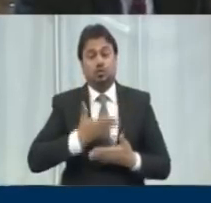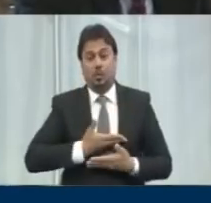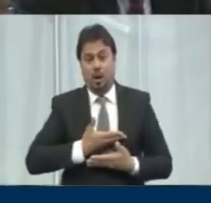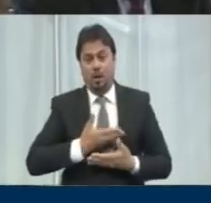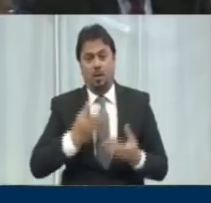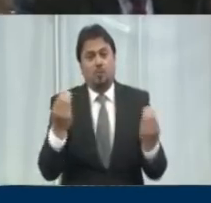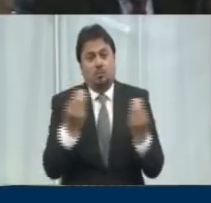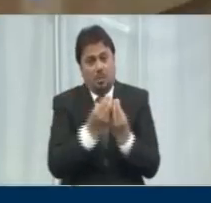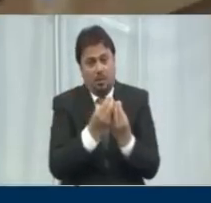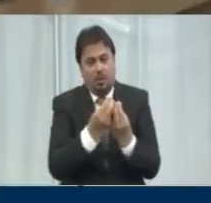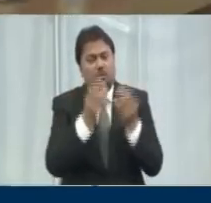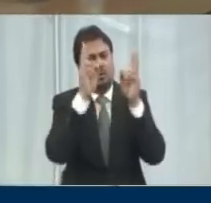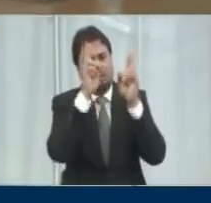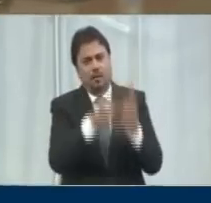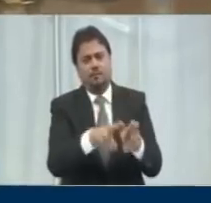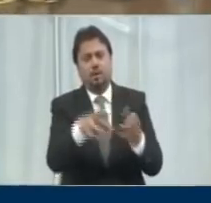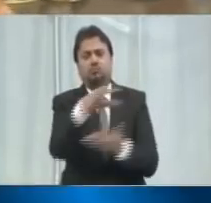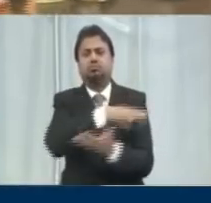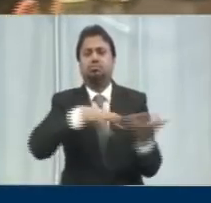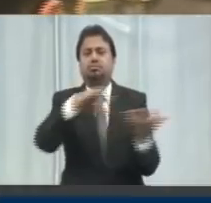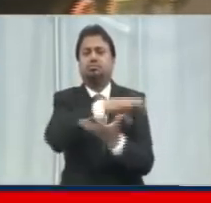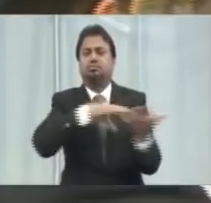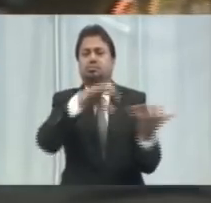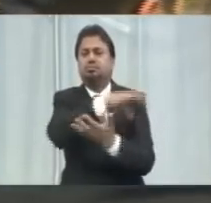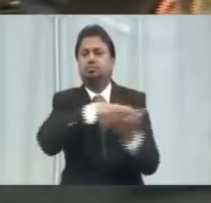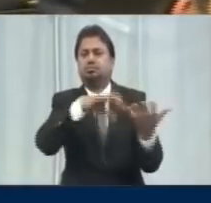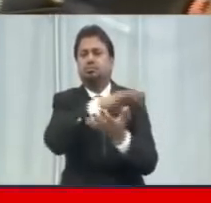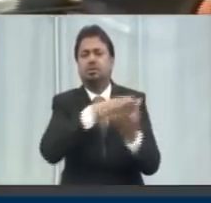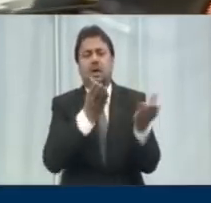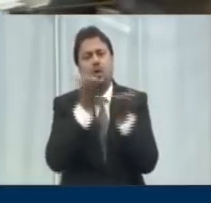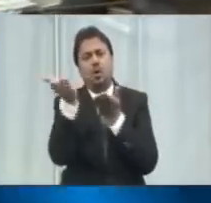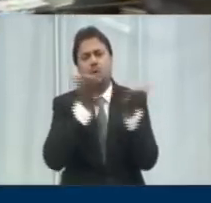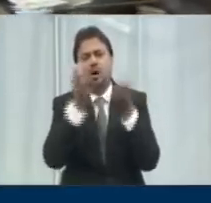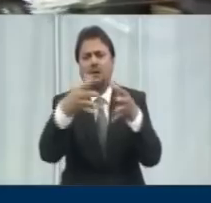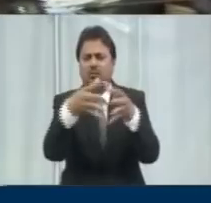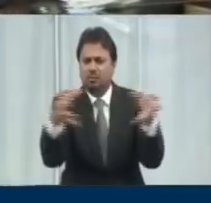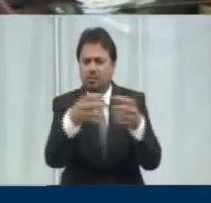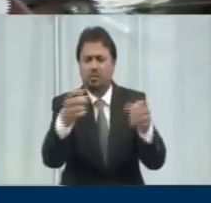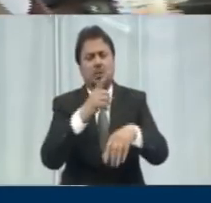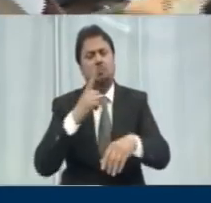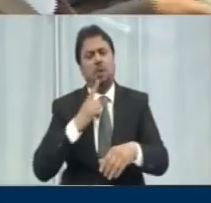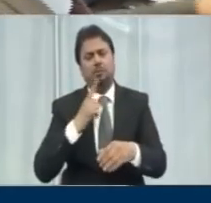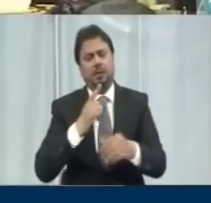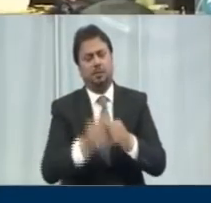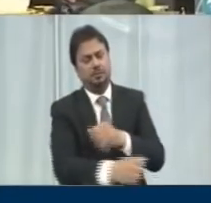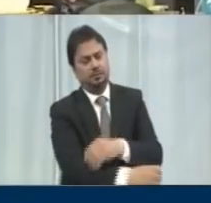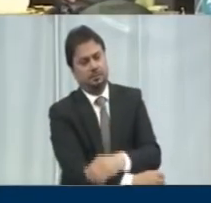الموازنة ما يزال قائما رغم وجود حوارات لحل الخلاف.